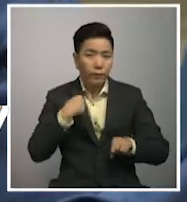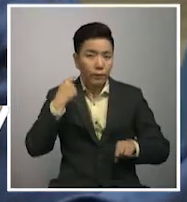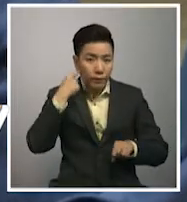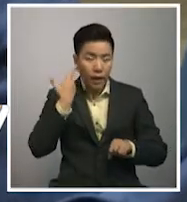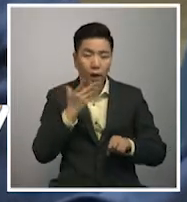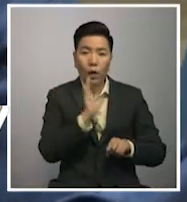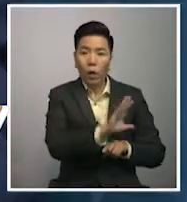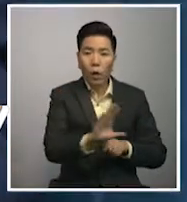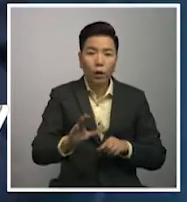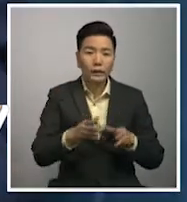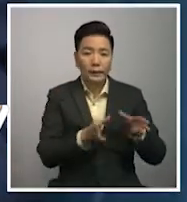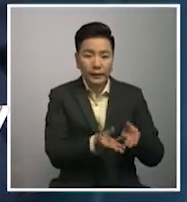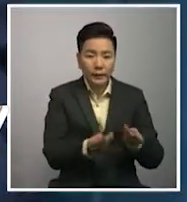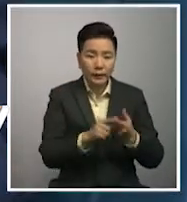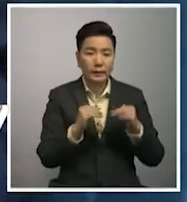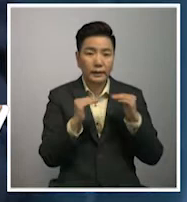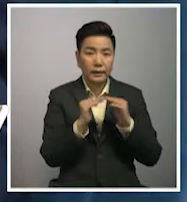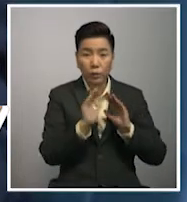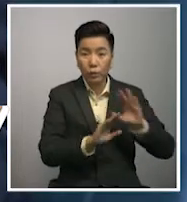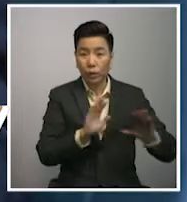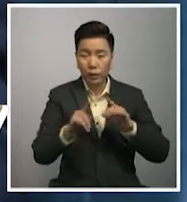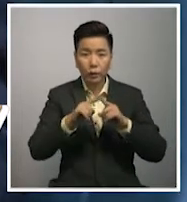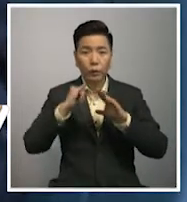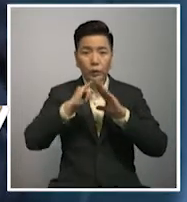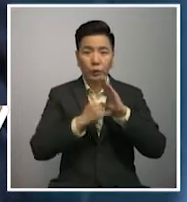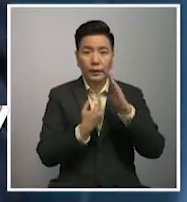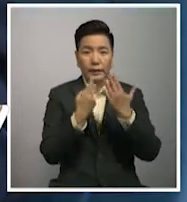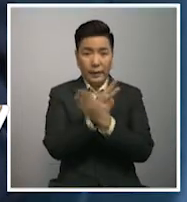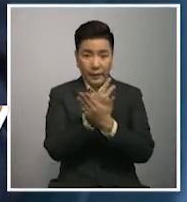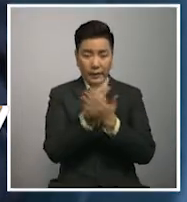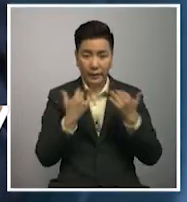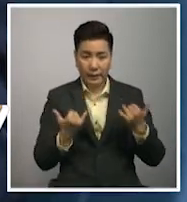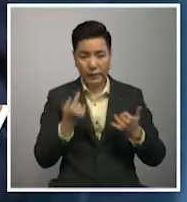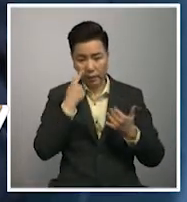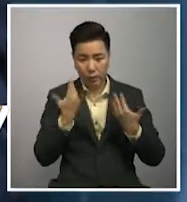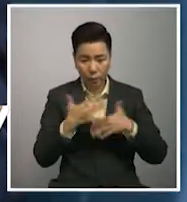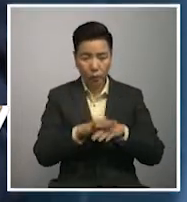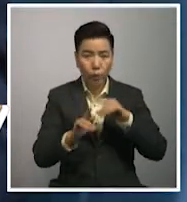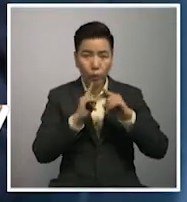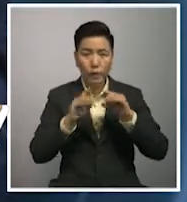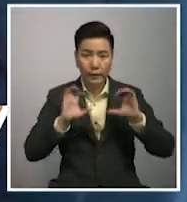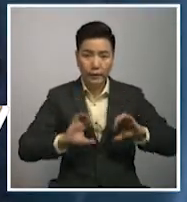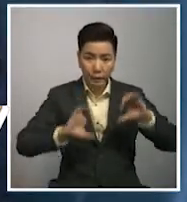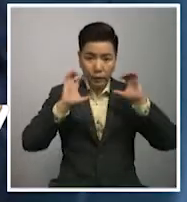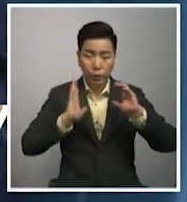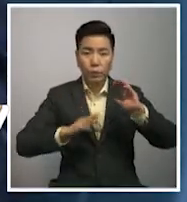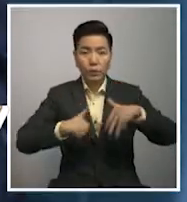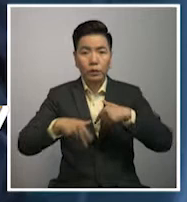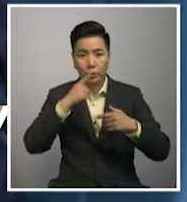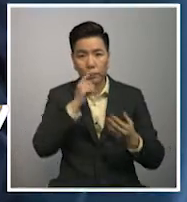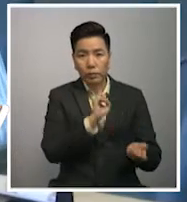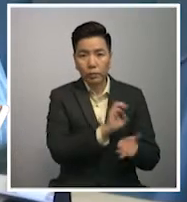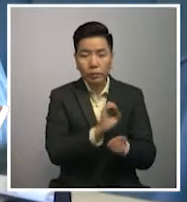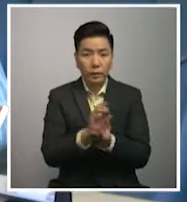ดเห็นเกี่ยวกับที่ดินและการออกเอกสารสิทธิ์ณที่ดินจังหวัดกาญจนบุรีโดยได้ร่วมหารือกับส่วนราชการและประชาชนผู้ที่ได้รับ